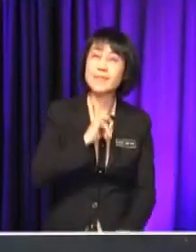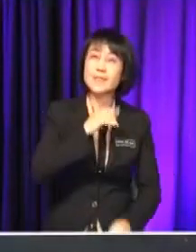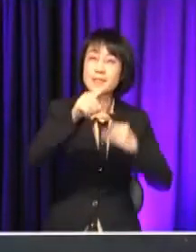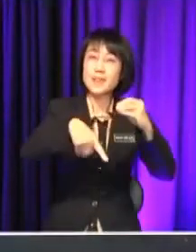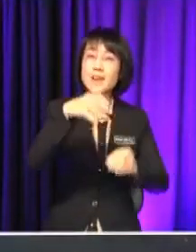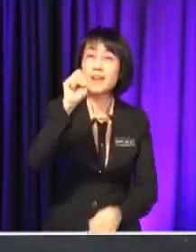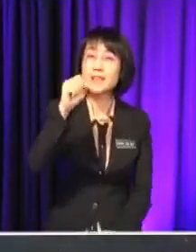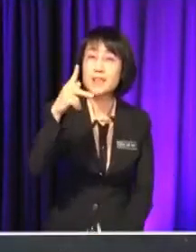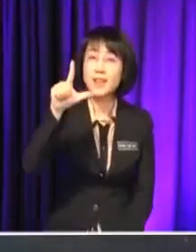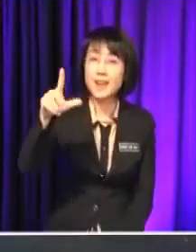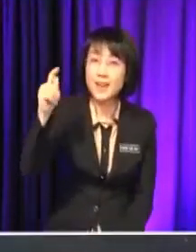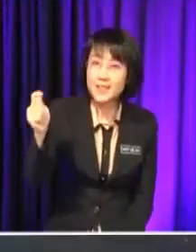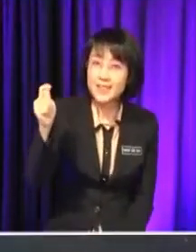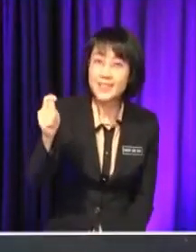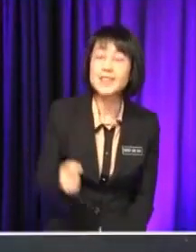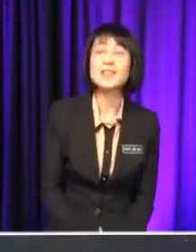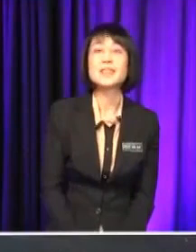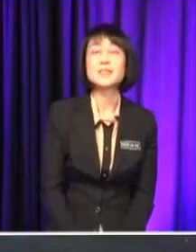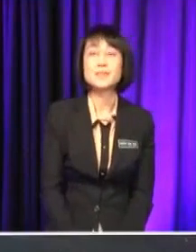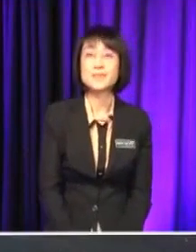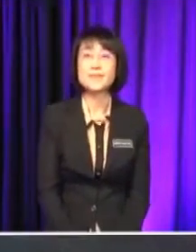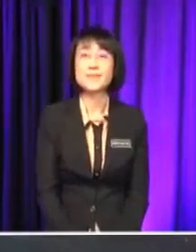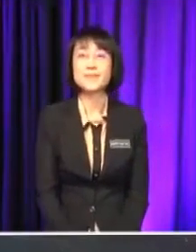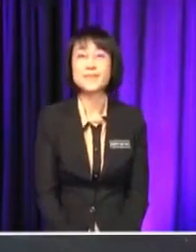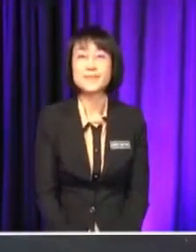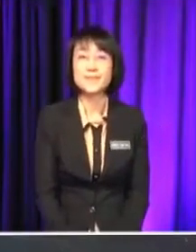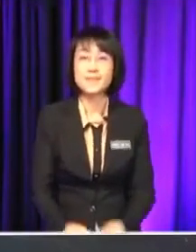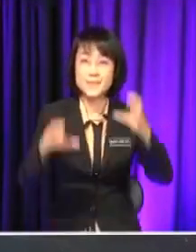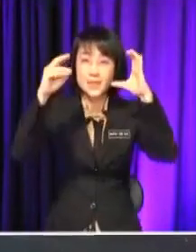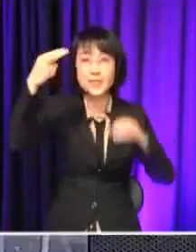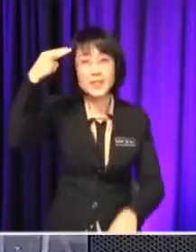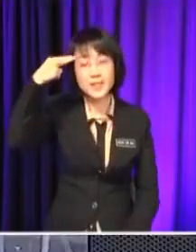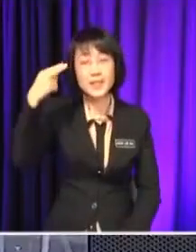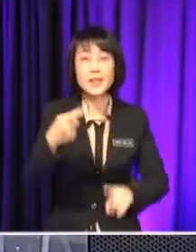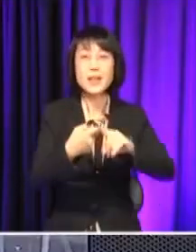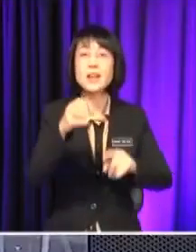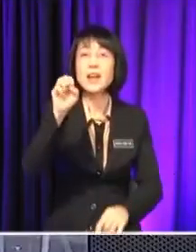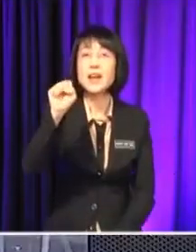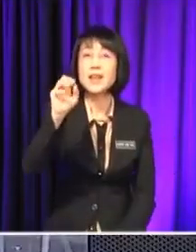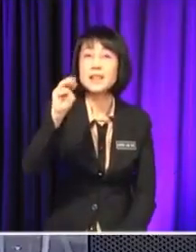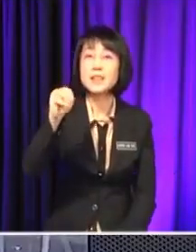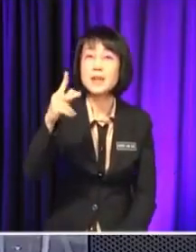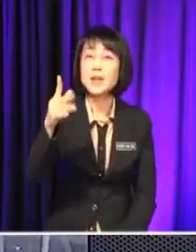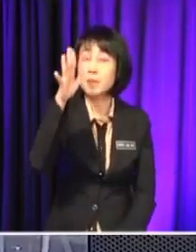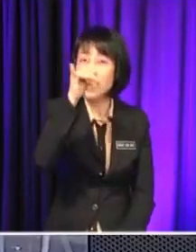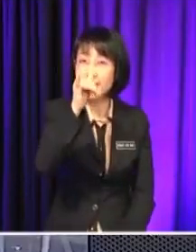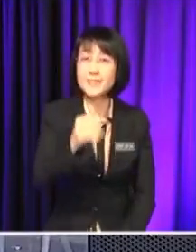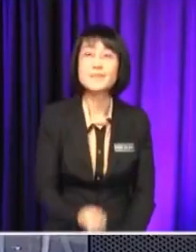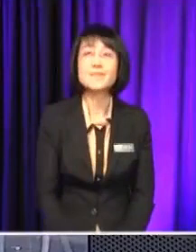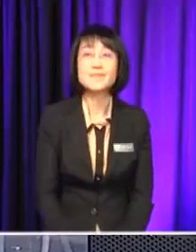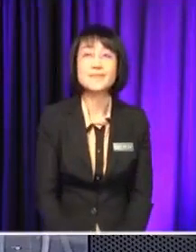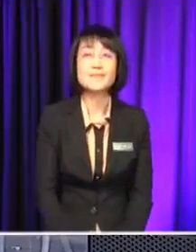pada hari ini ee daripada SMK Sri mahkota marlino Melaka datang ke sini terima kasih kepada